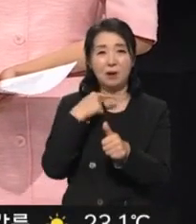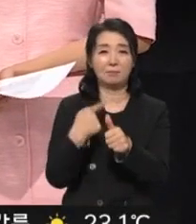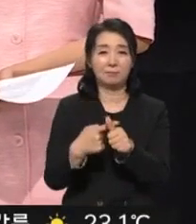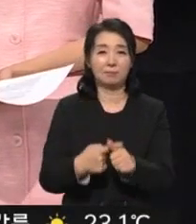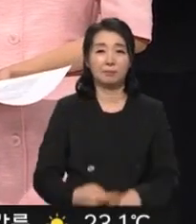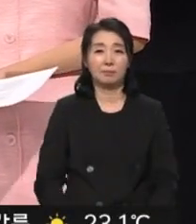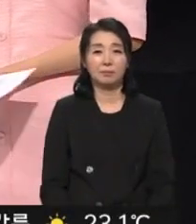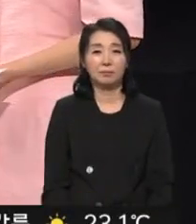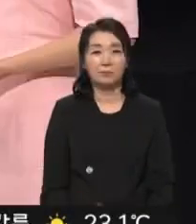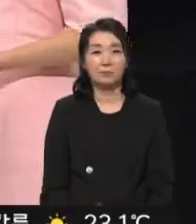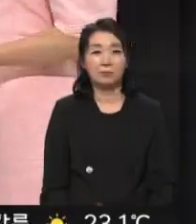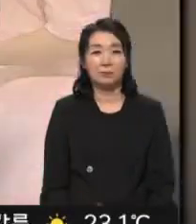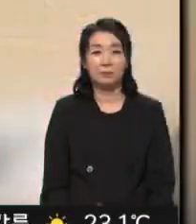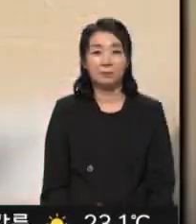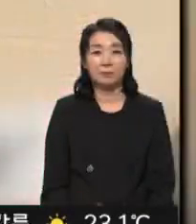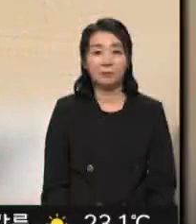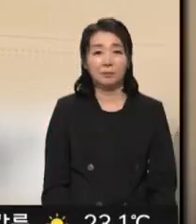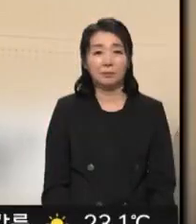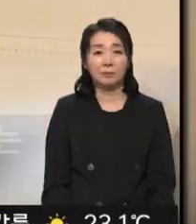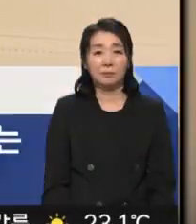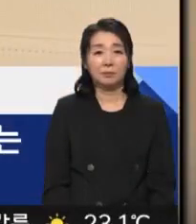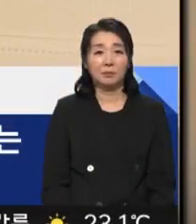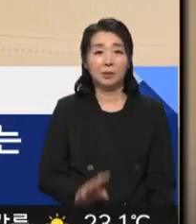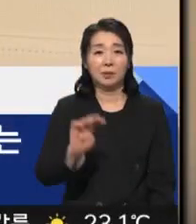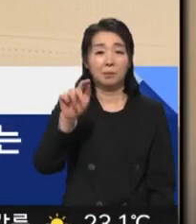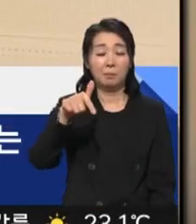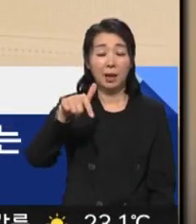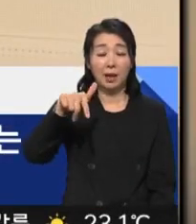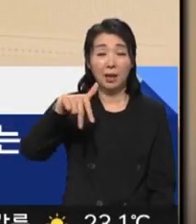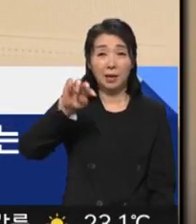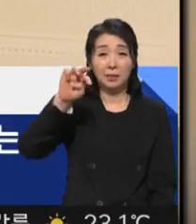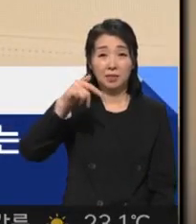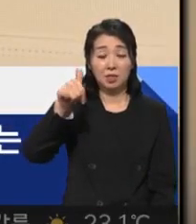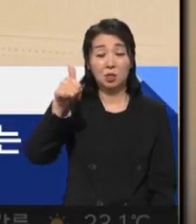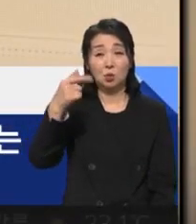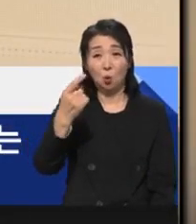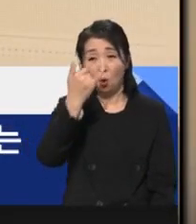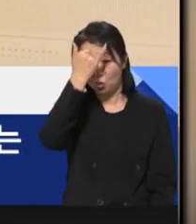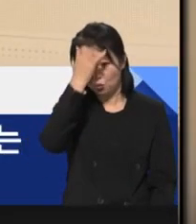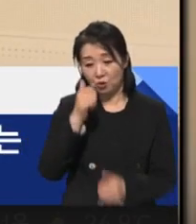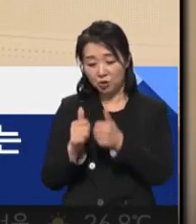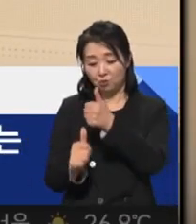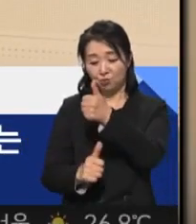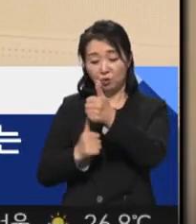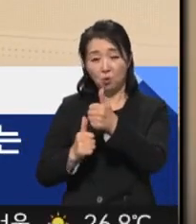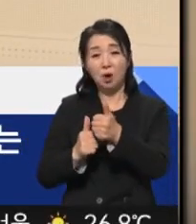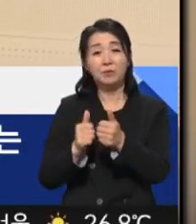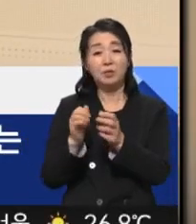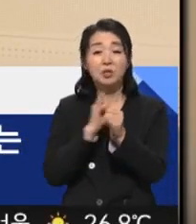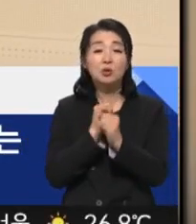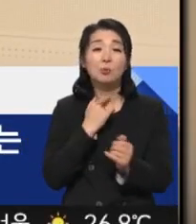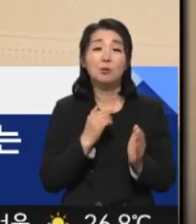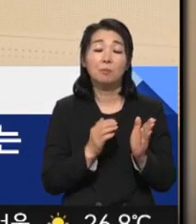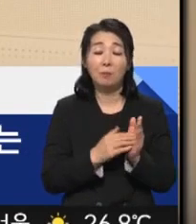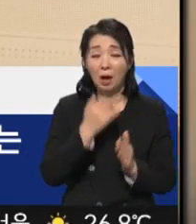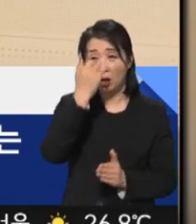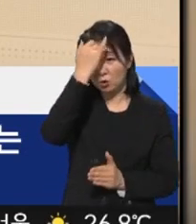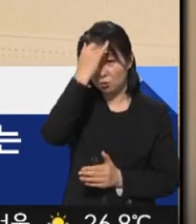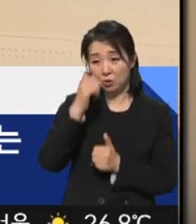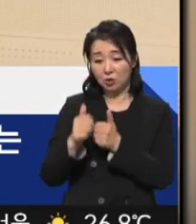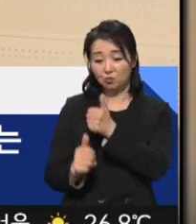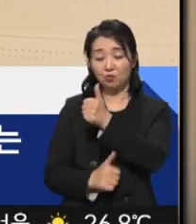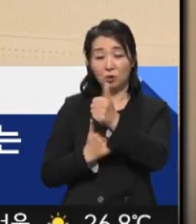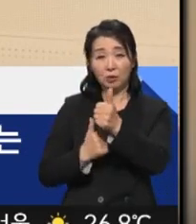드러내기도 했습니다. 박진호 전 윤리위원이 인터뷰를 했어요. 윤리위원회는